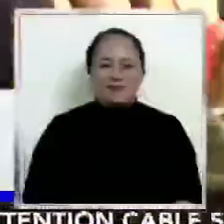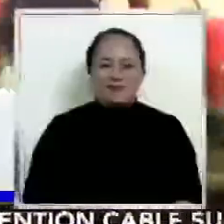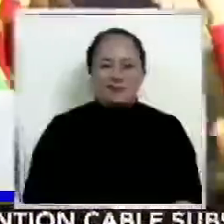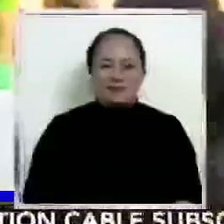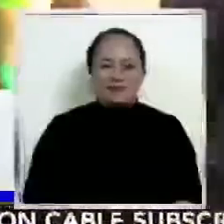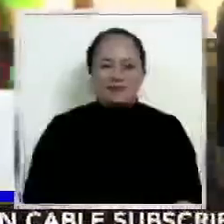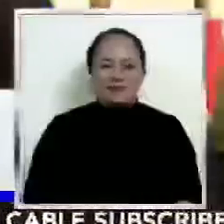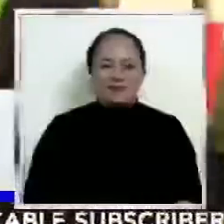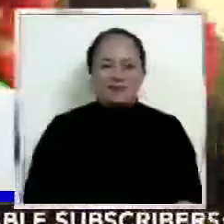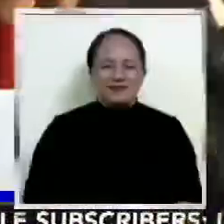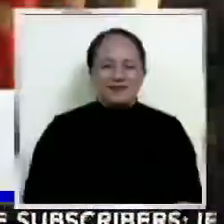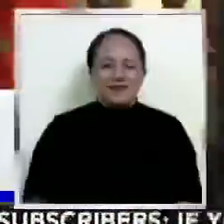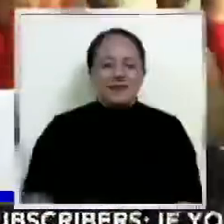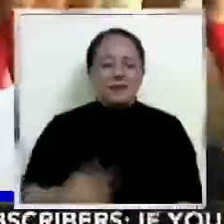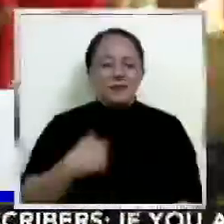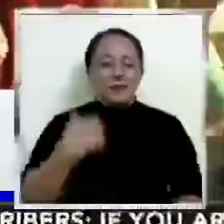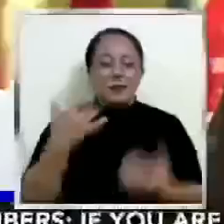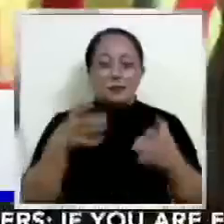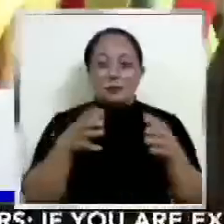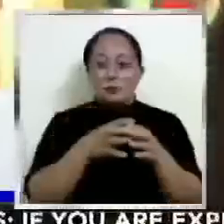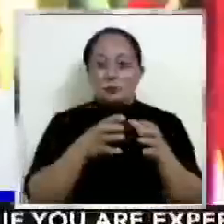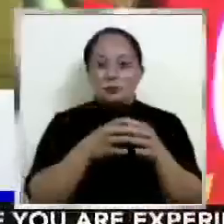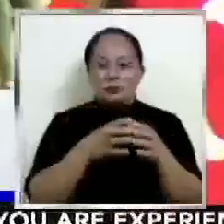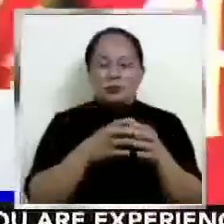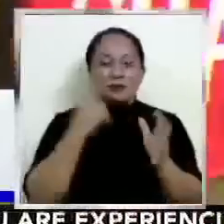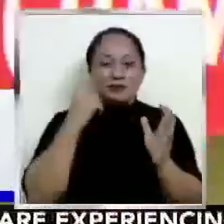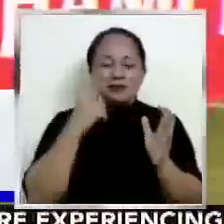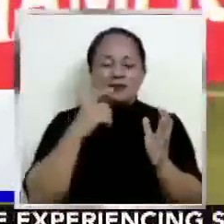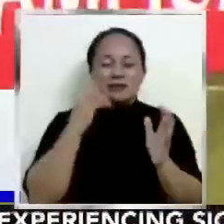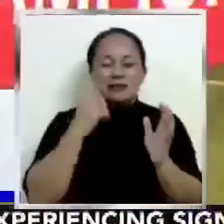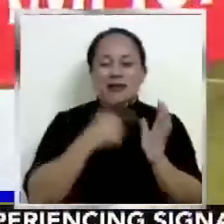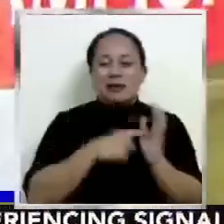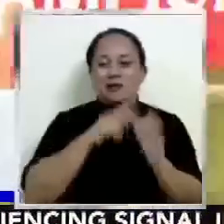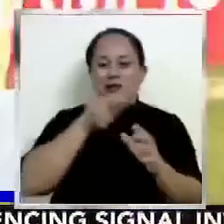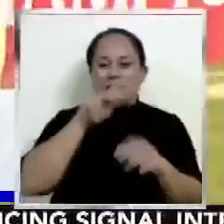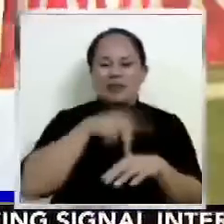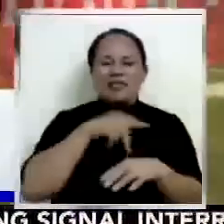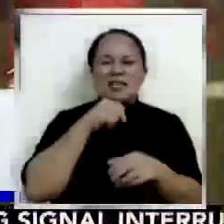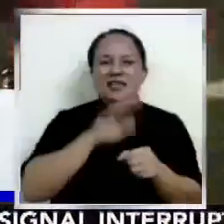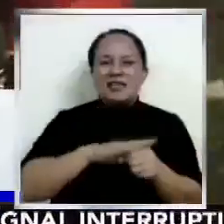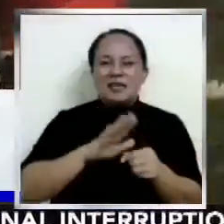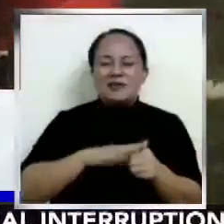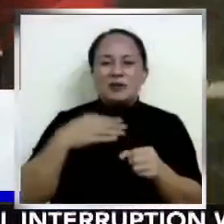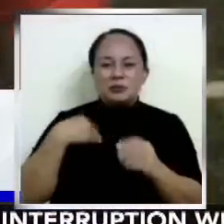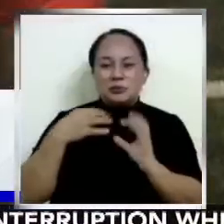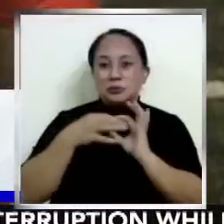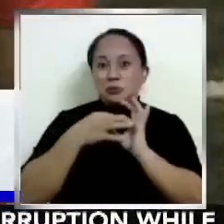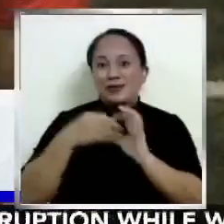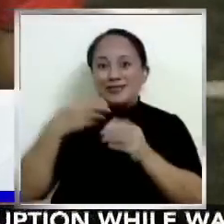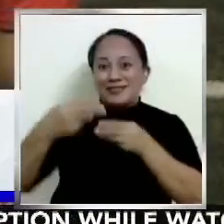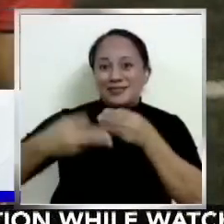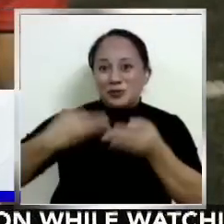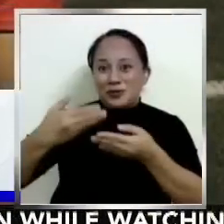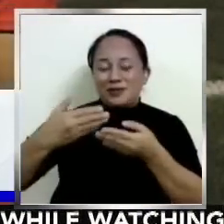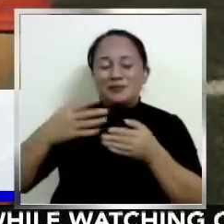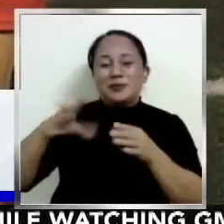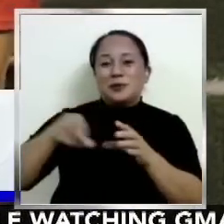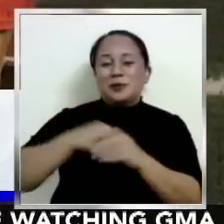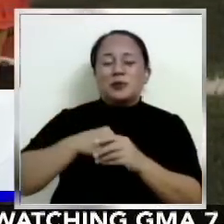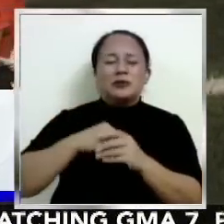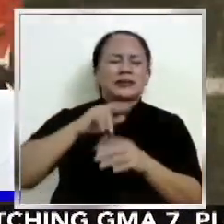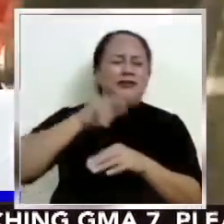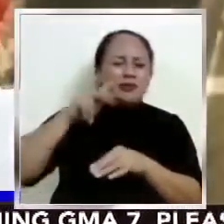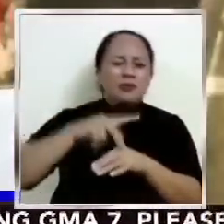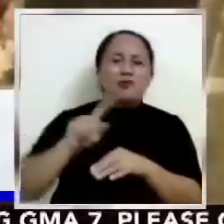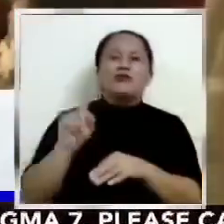Para sa koponan ngayon ay kilala bilang Pilipinas, hindi sapat na nakapagtala na sila ng kasaysayan sa pagpasok ng ating bansa sa kauna-unahang pagkakataon